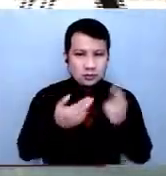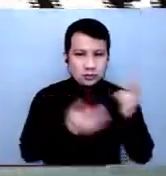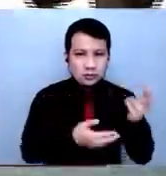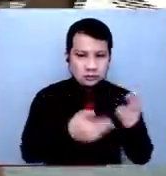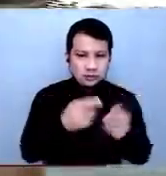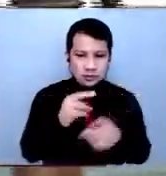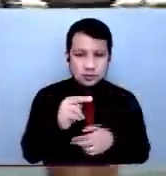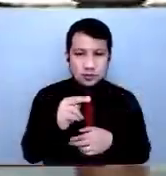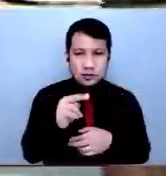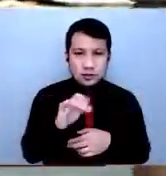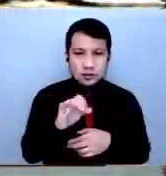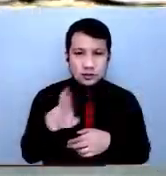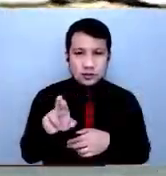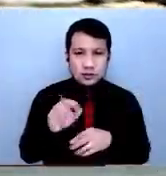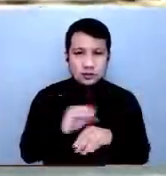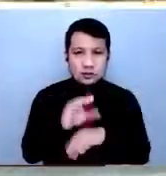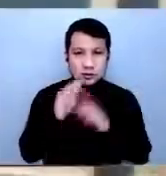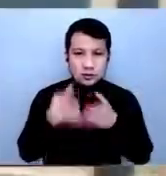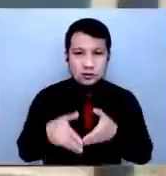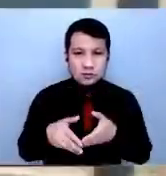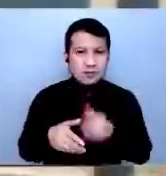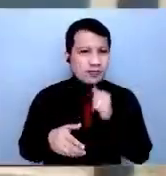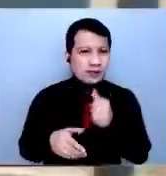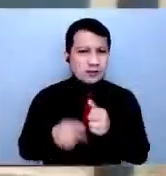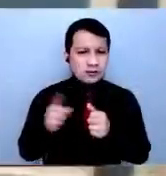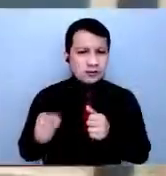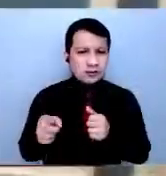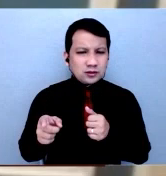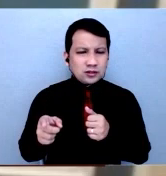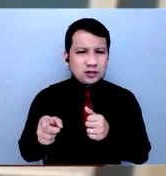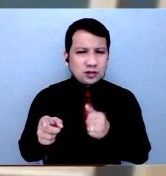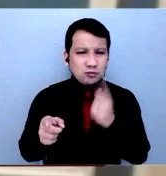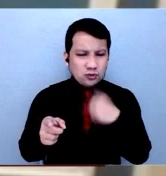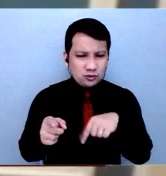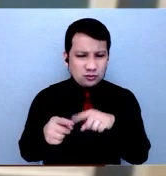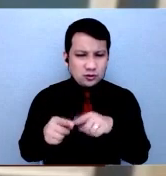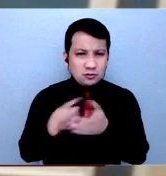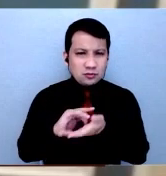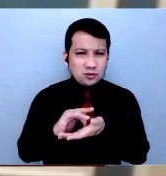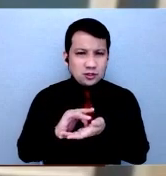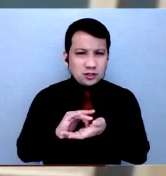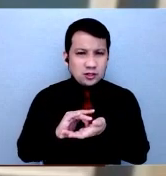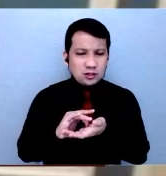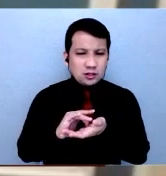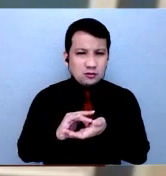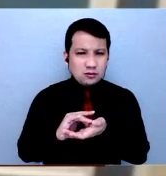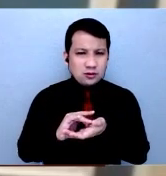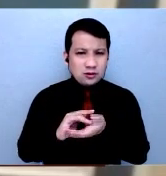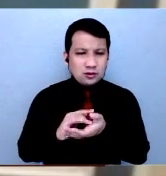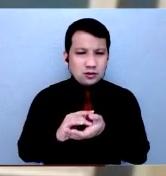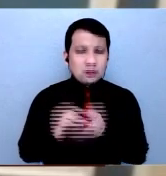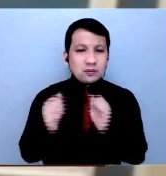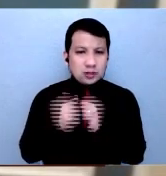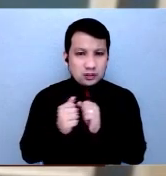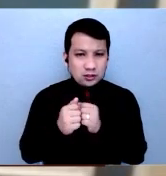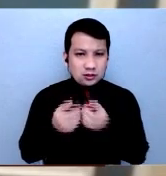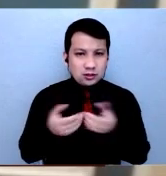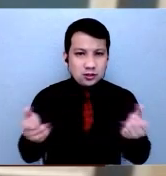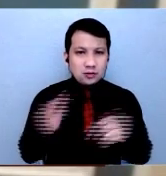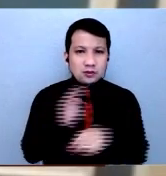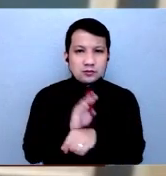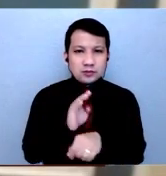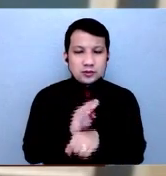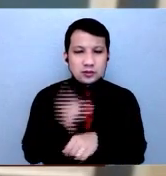Manila Council. Hindi lamang ang mga expert na sa medical field, kasama na po ang ating mga business ang